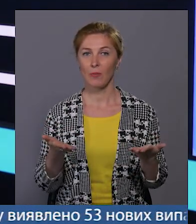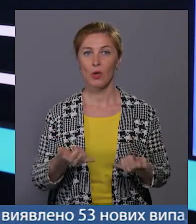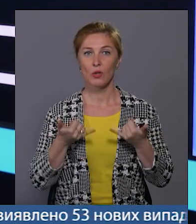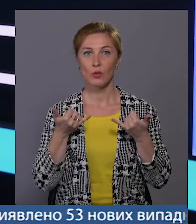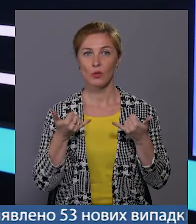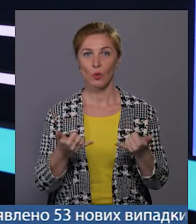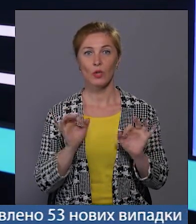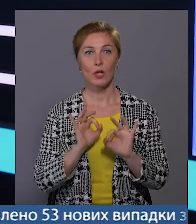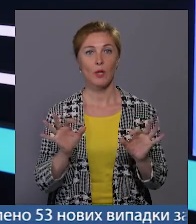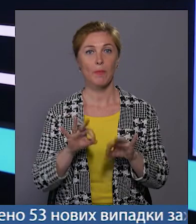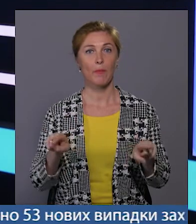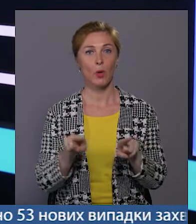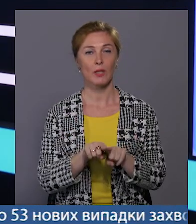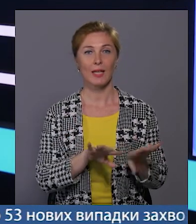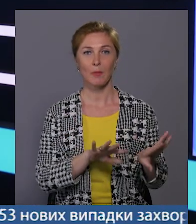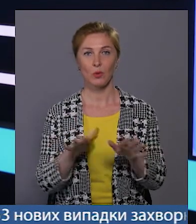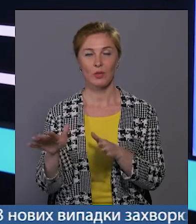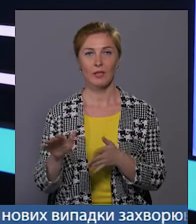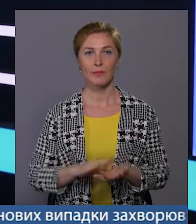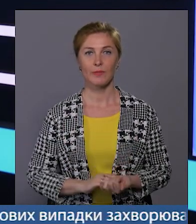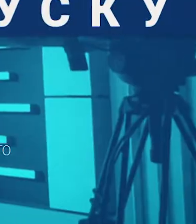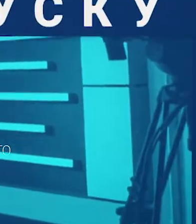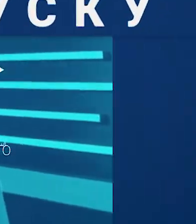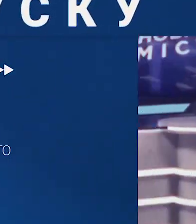Вітаємо! Сьогодні розкажемо про такі події.